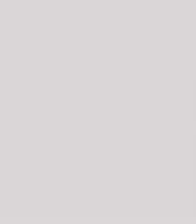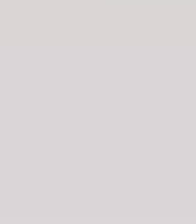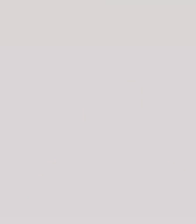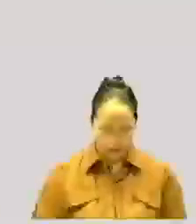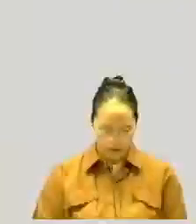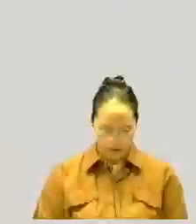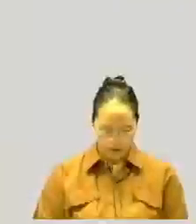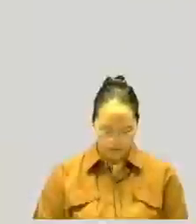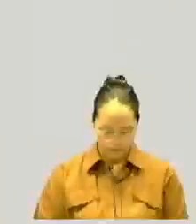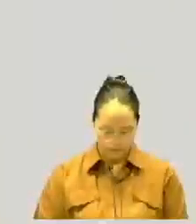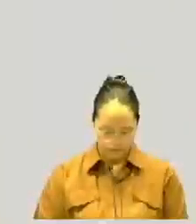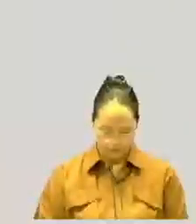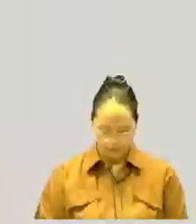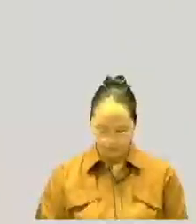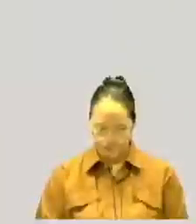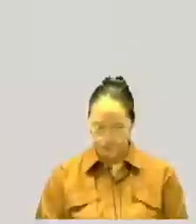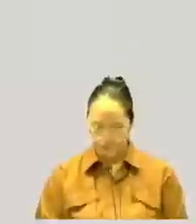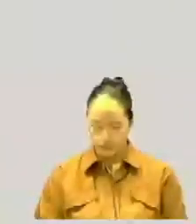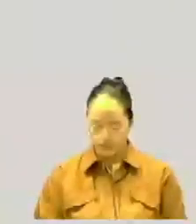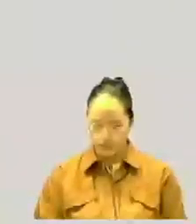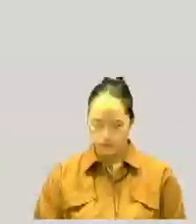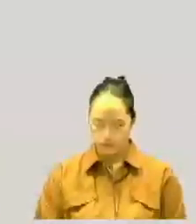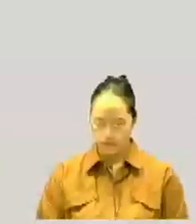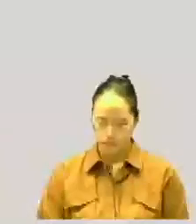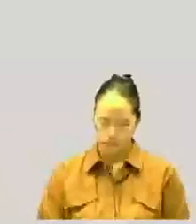十八节，